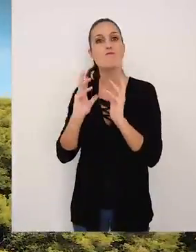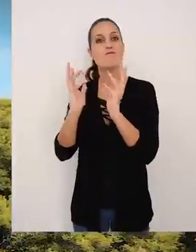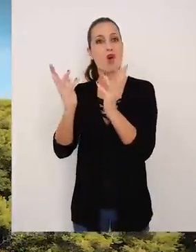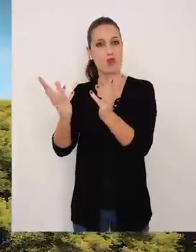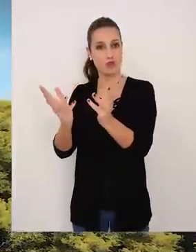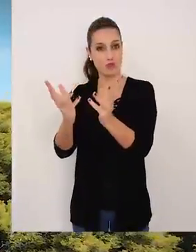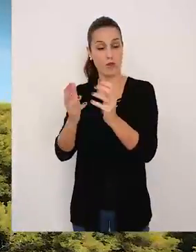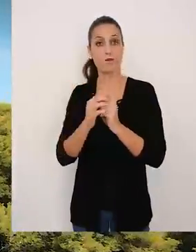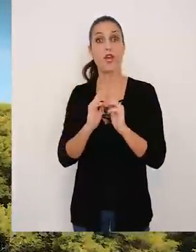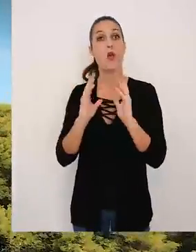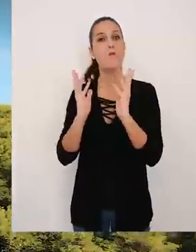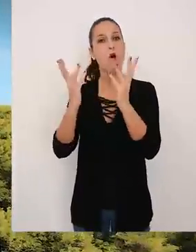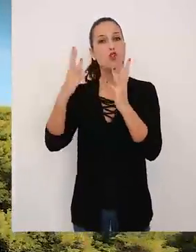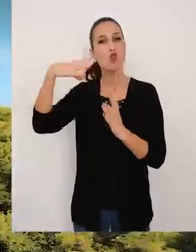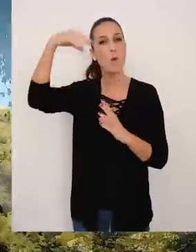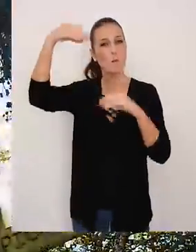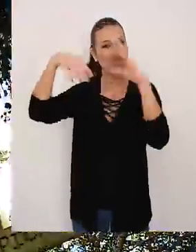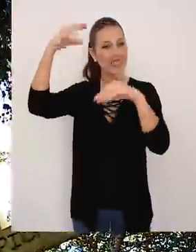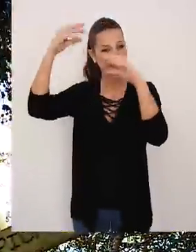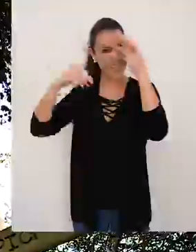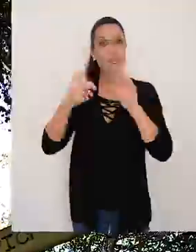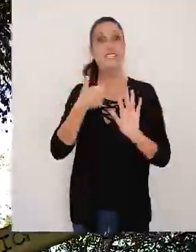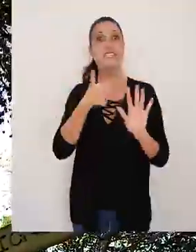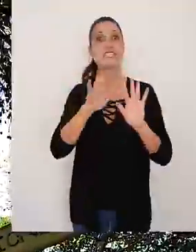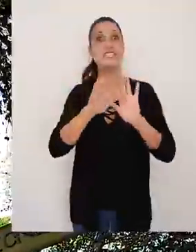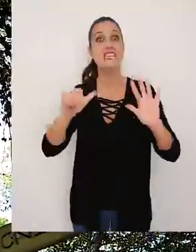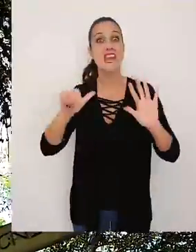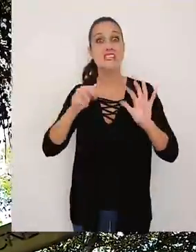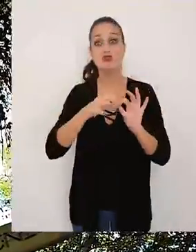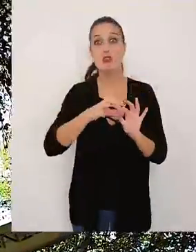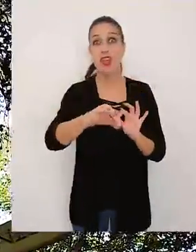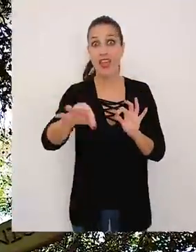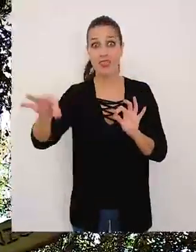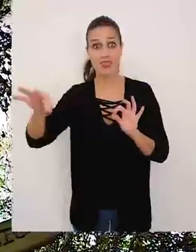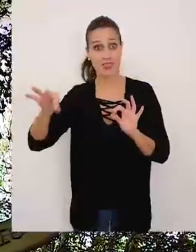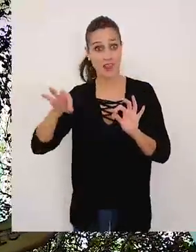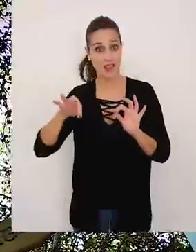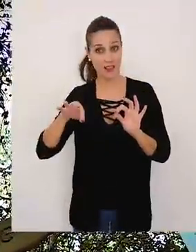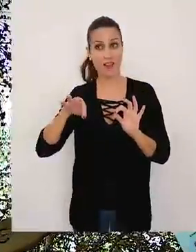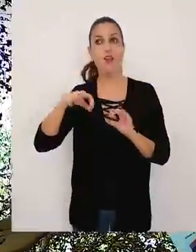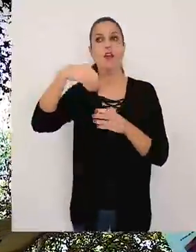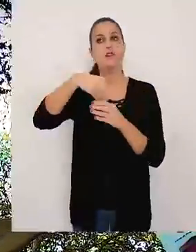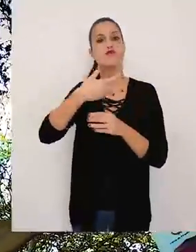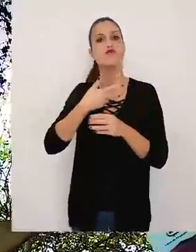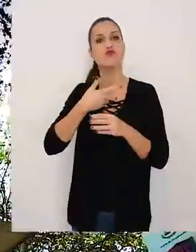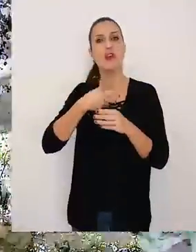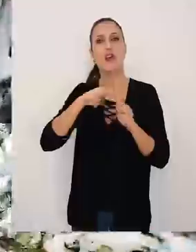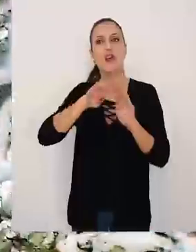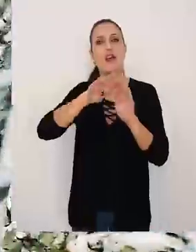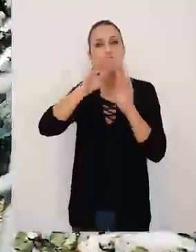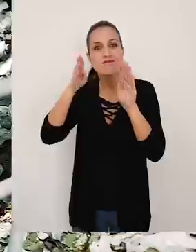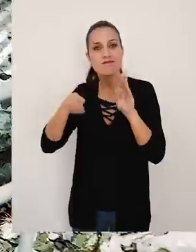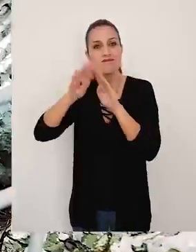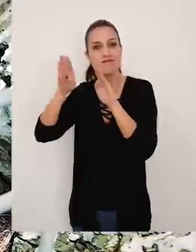Il bosco di pini si estende su un'area di 16 ettari e presenta al suo interno diverse cavità naturali, come la